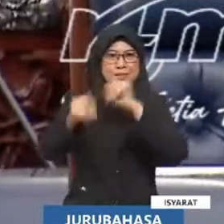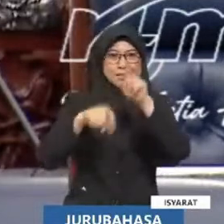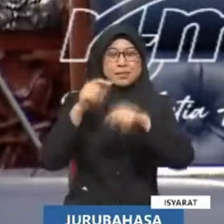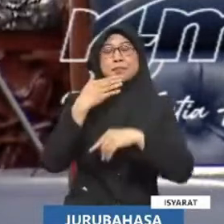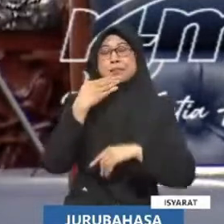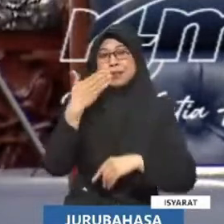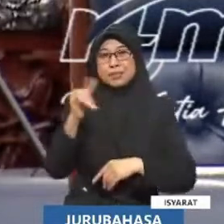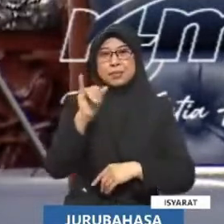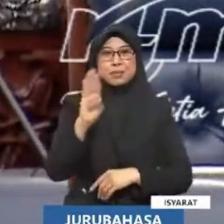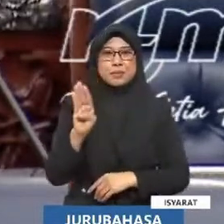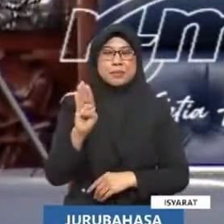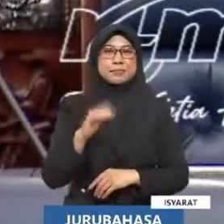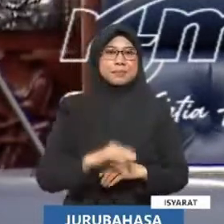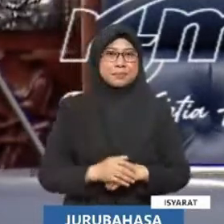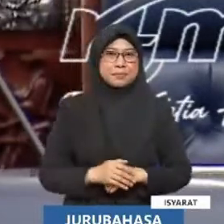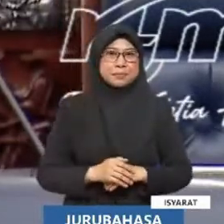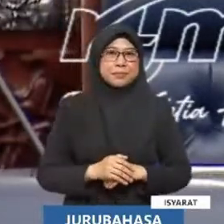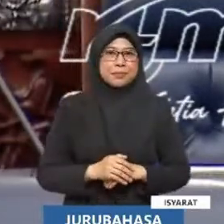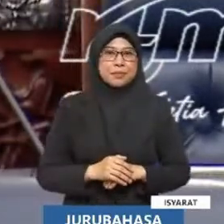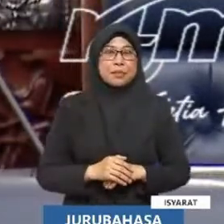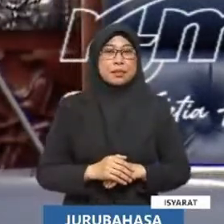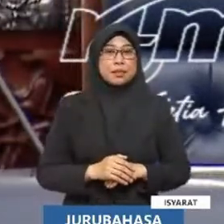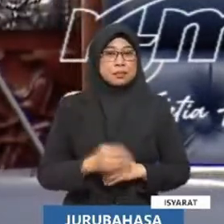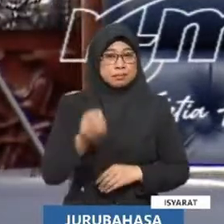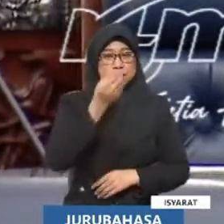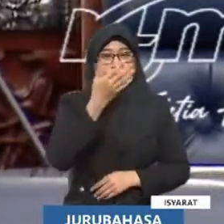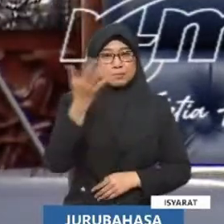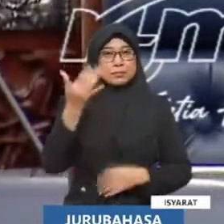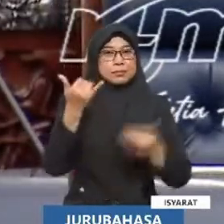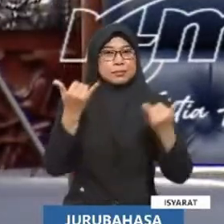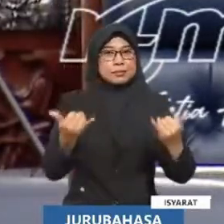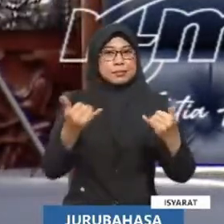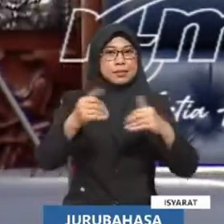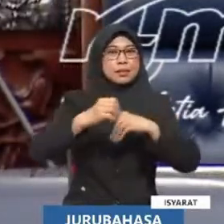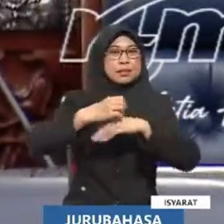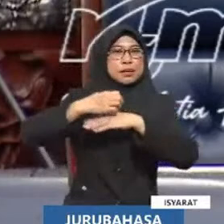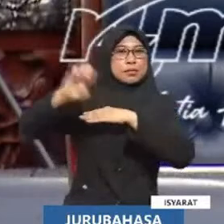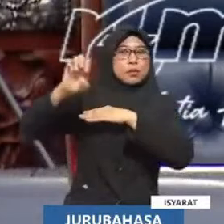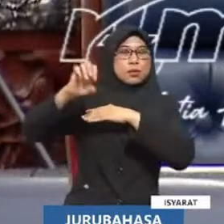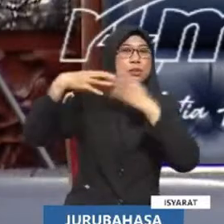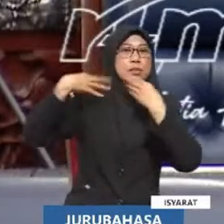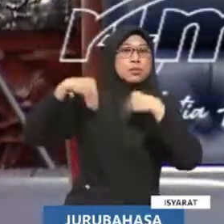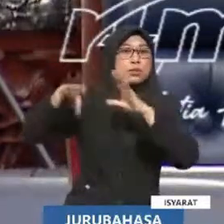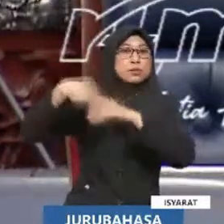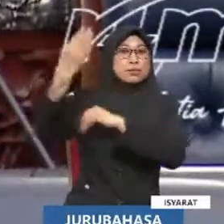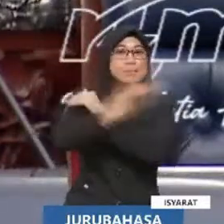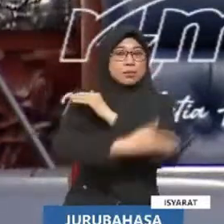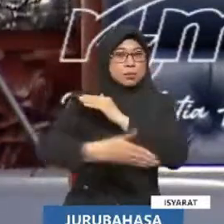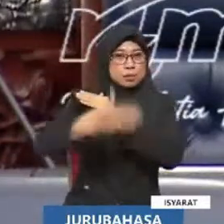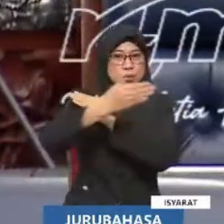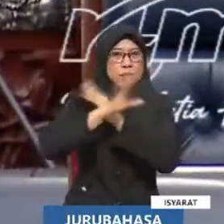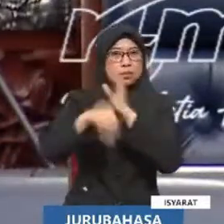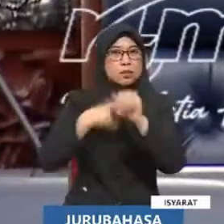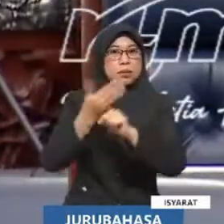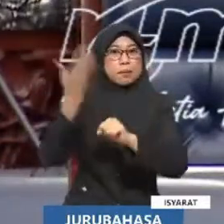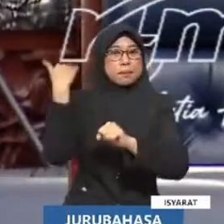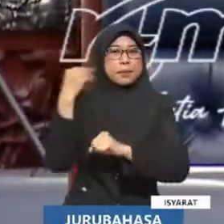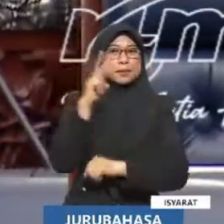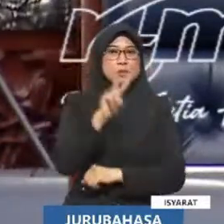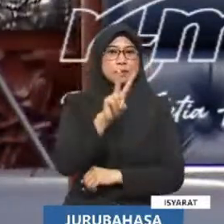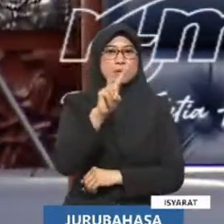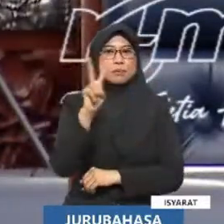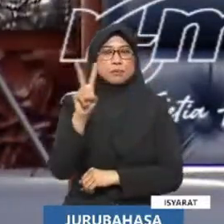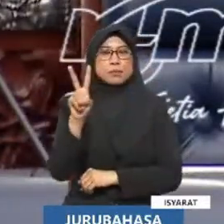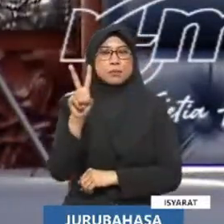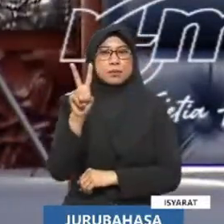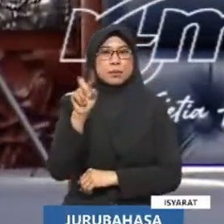kasih ia reaction sign up untuk akuntan Bakrie ketika ini sport itu kalau tahun lepas esport kita berjumlah